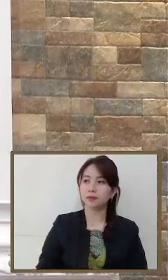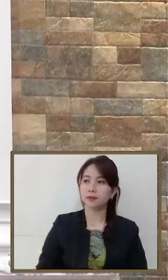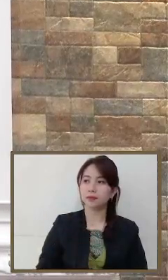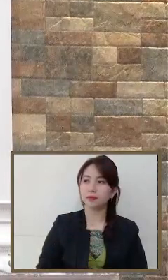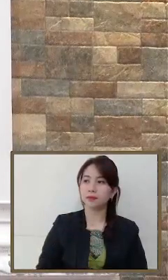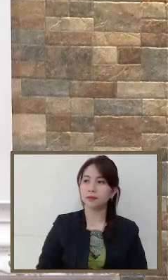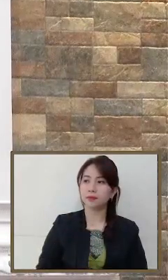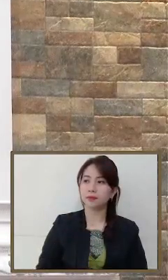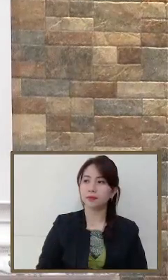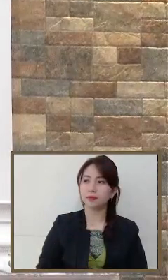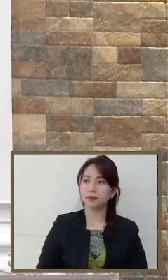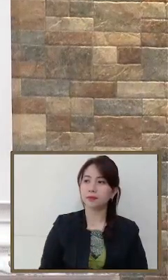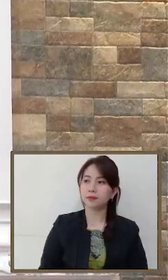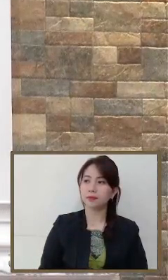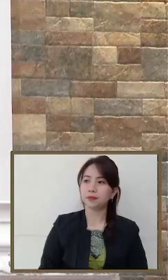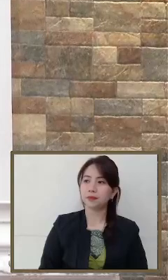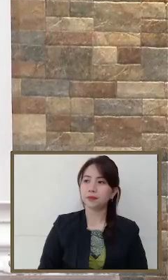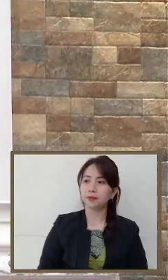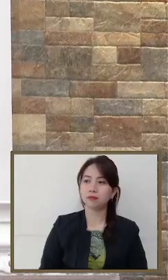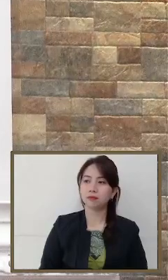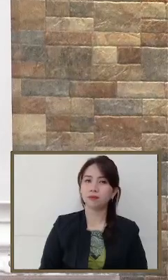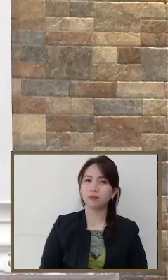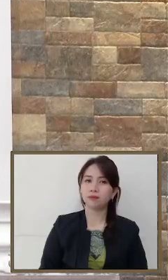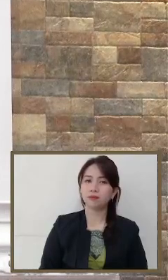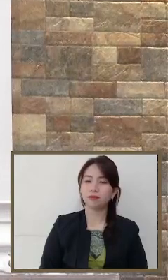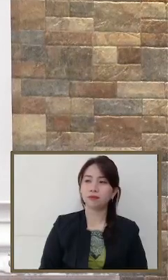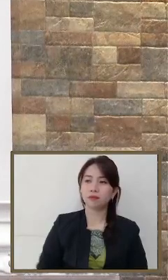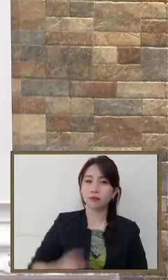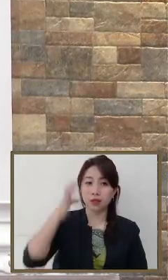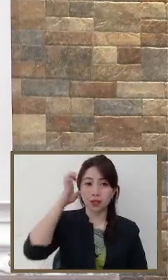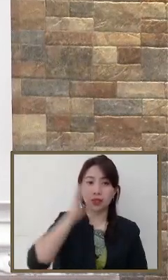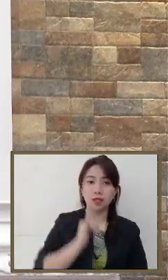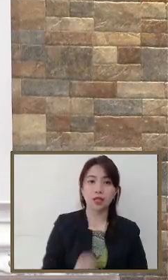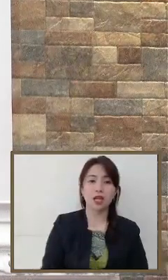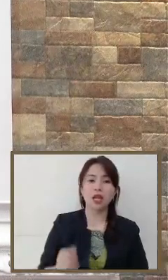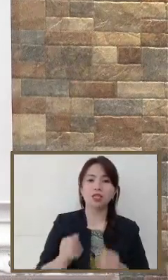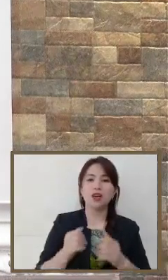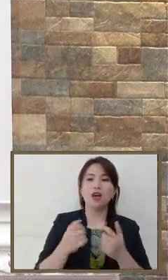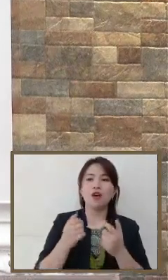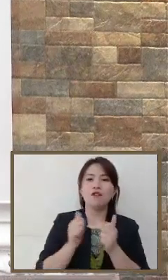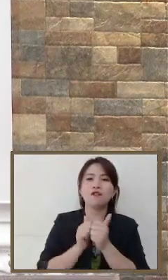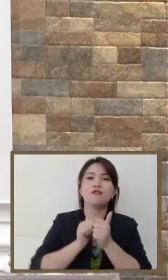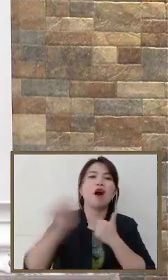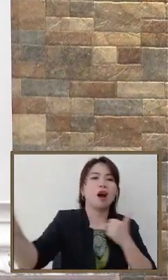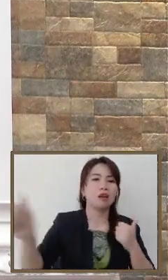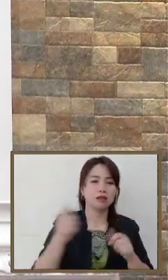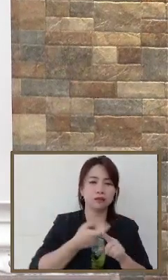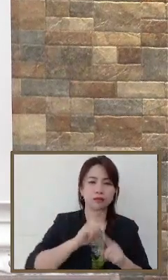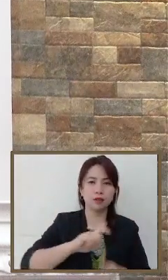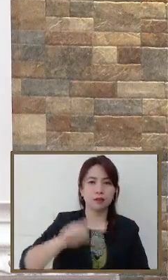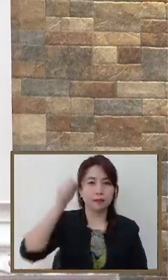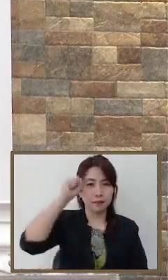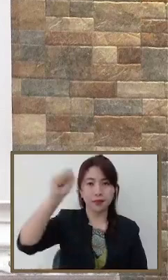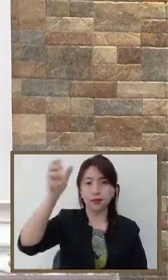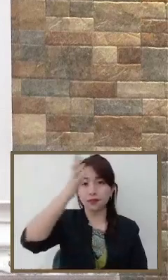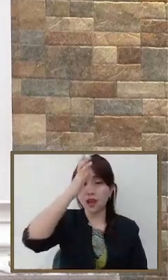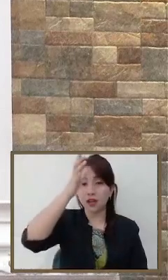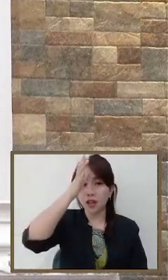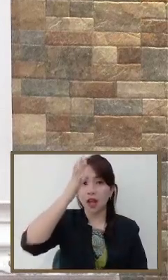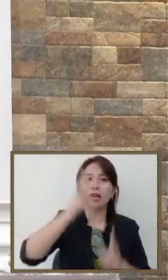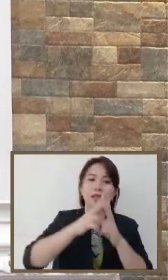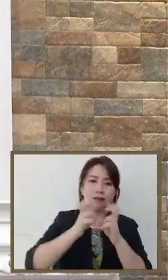isang kapatid na napalayo sa kanyang family bilang isang anak na napalayo sa kanyang tatay sa m kam niyang kapatid